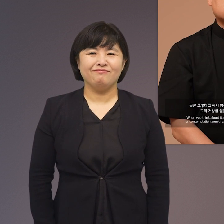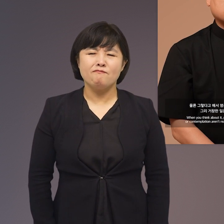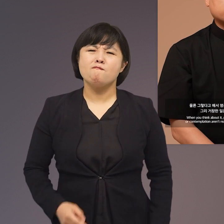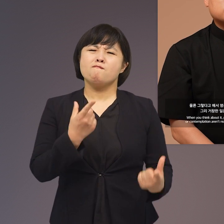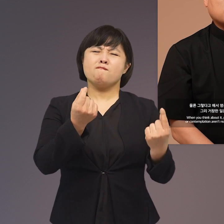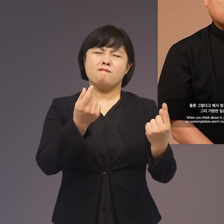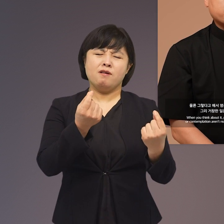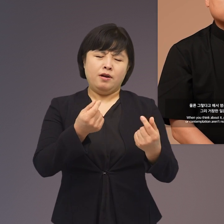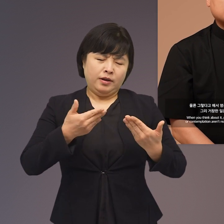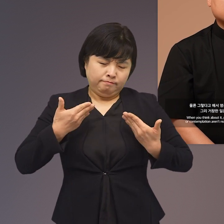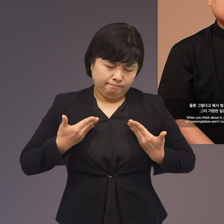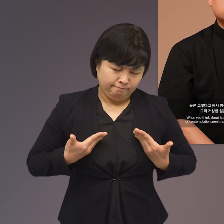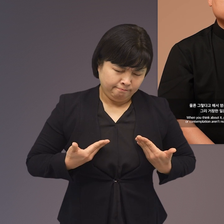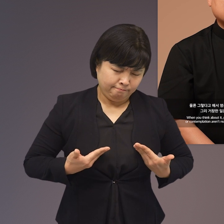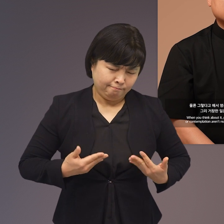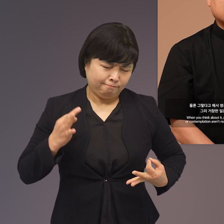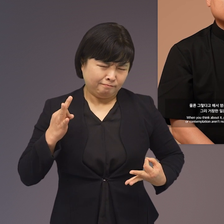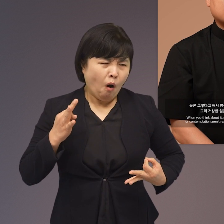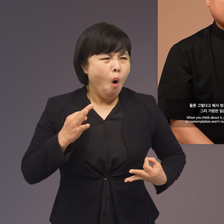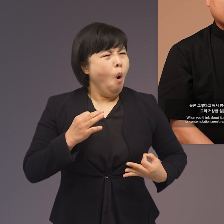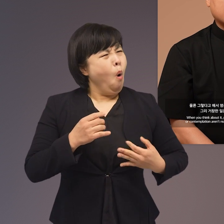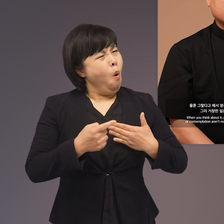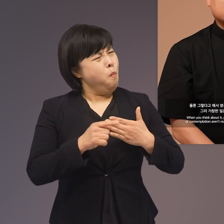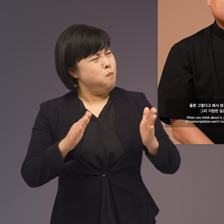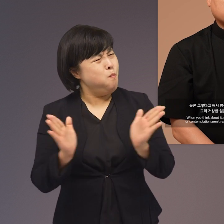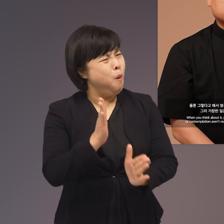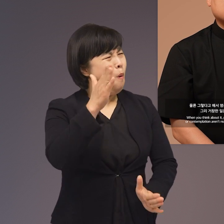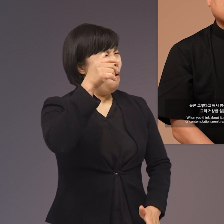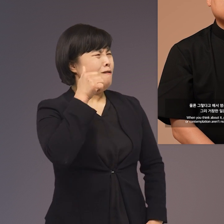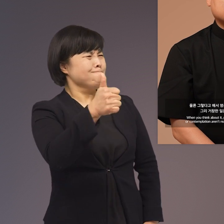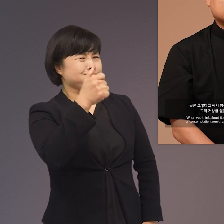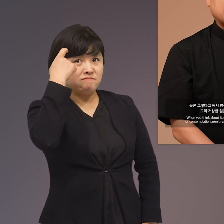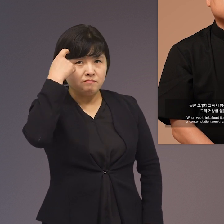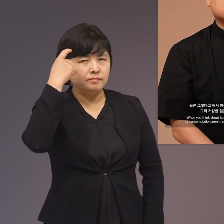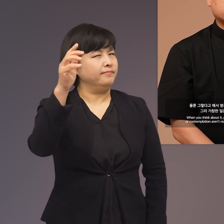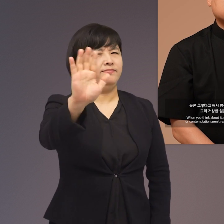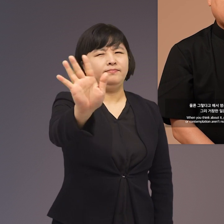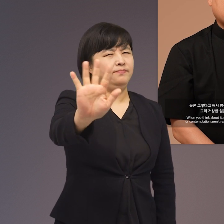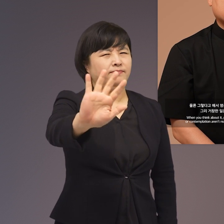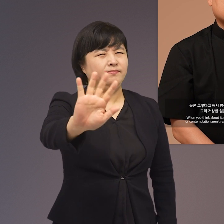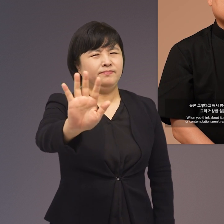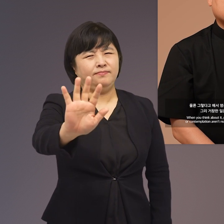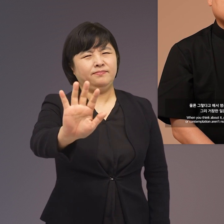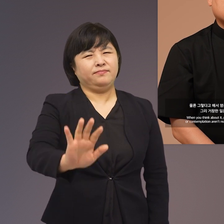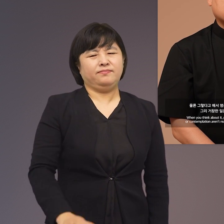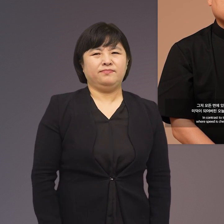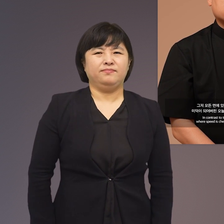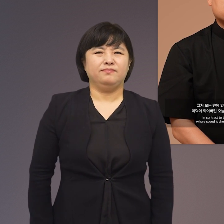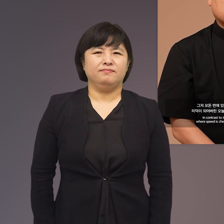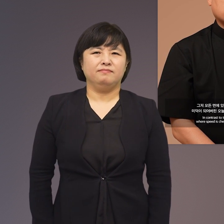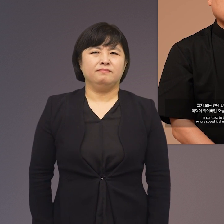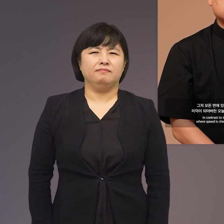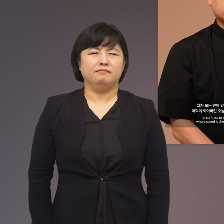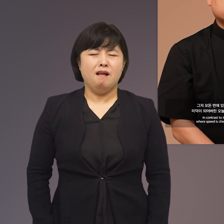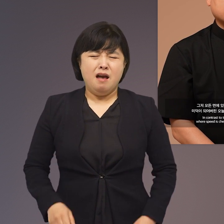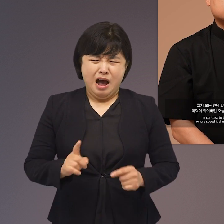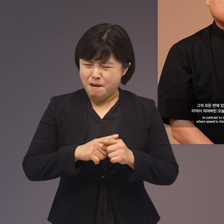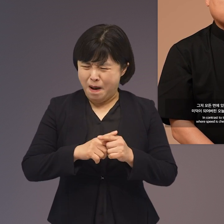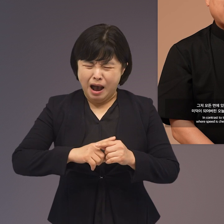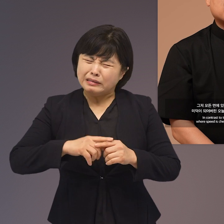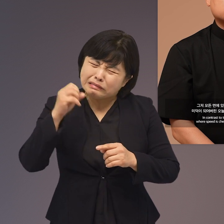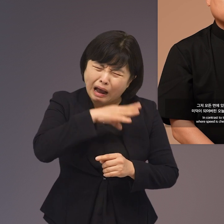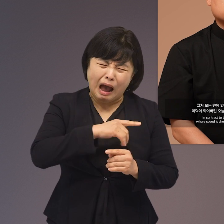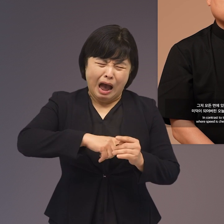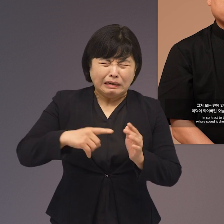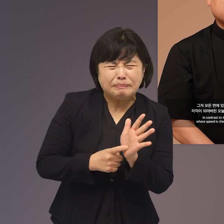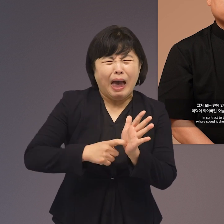물론 그렇다고 해서 명상이나 묵상이라는 게 그리 거창한 일은 아닐 겁니다. 그저 모든 면에